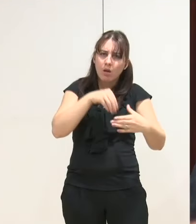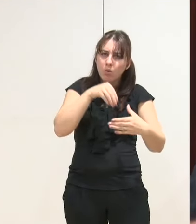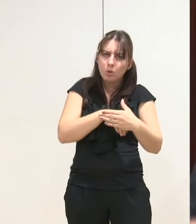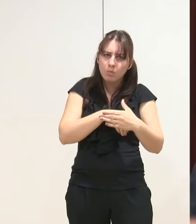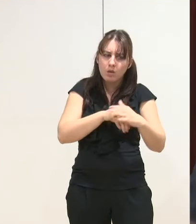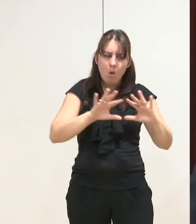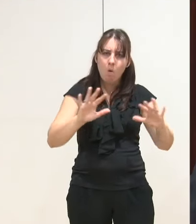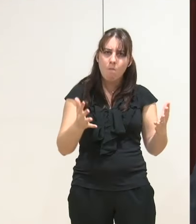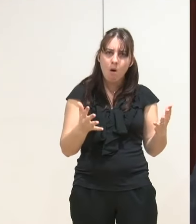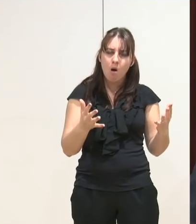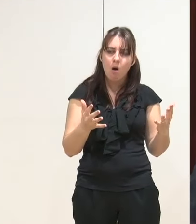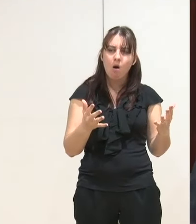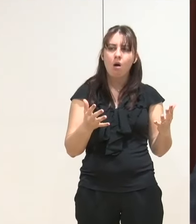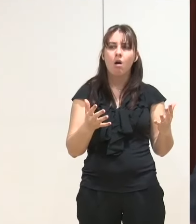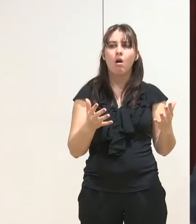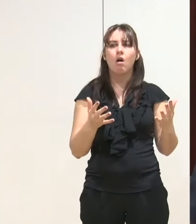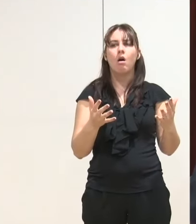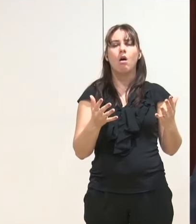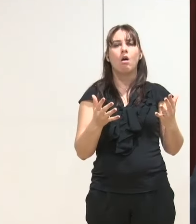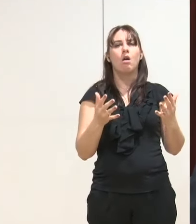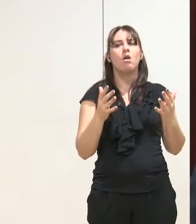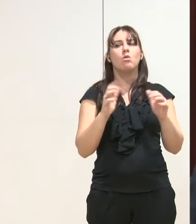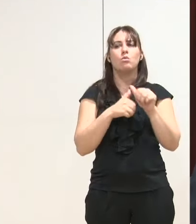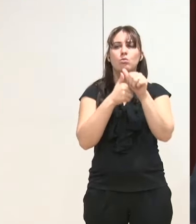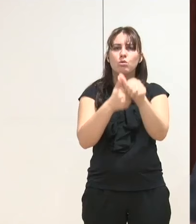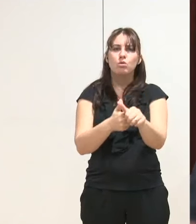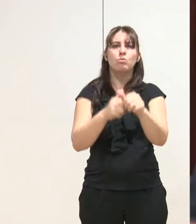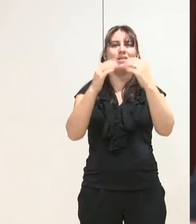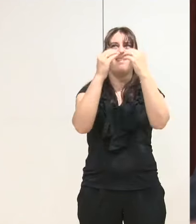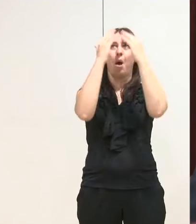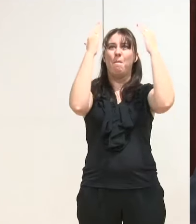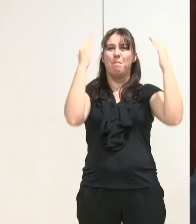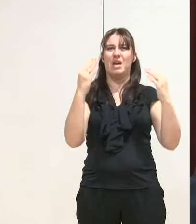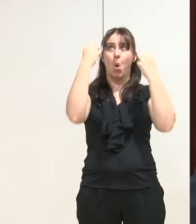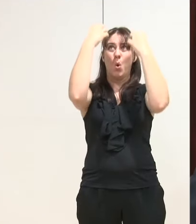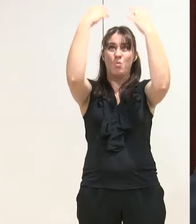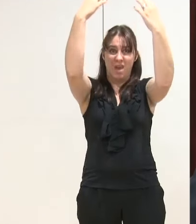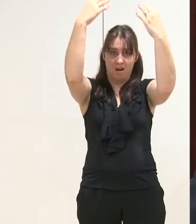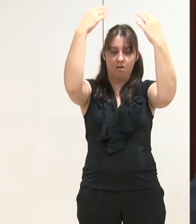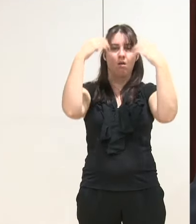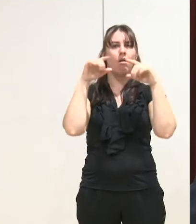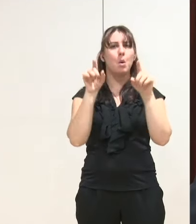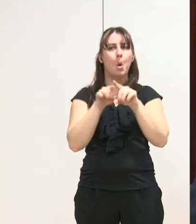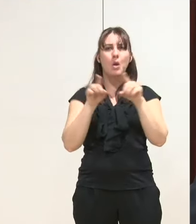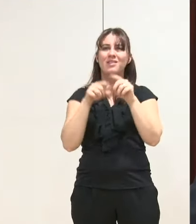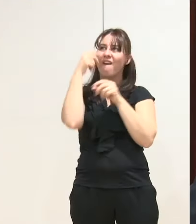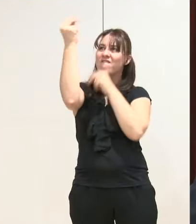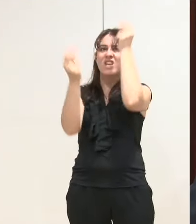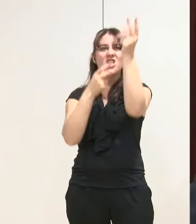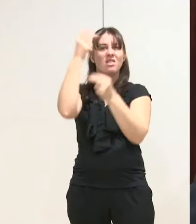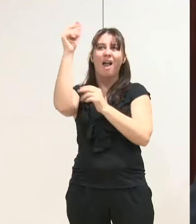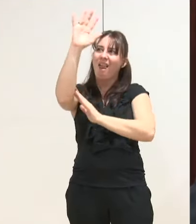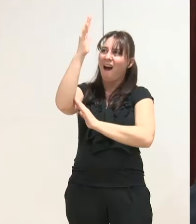le le le puit de lumière sur le pré et sur la suppression de la végétal de